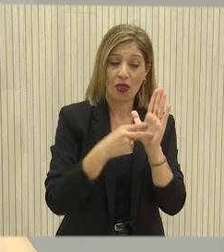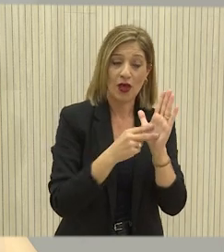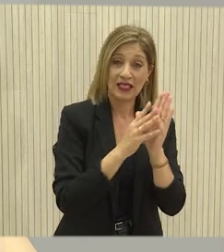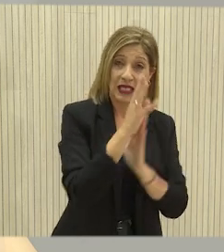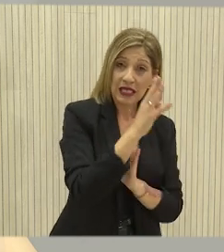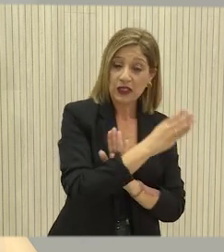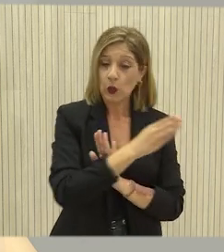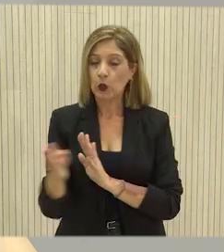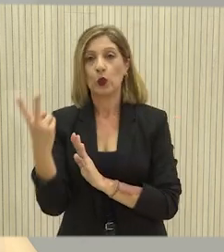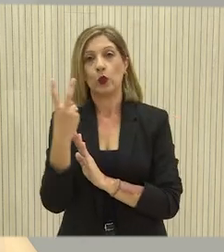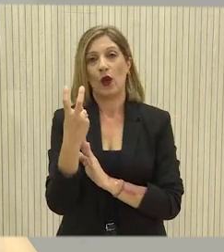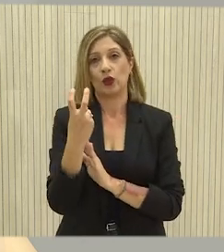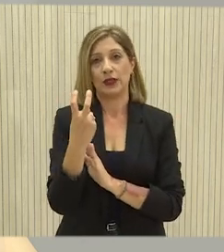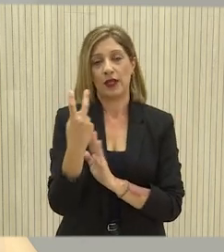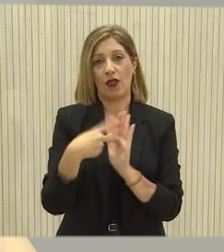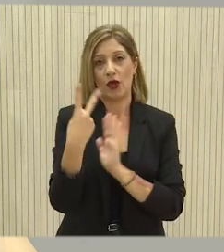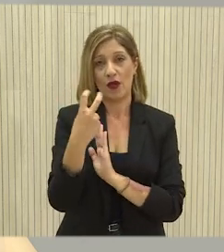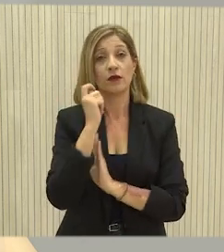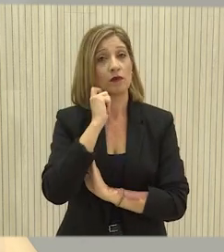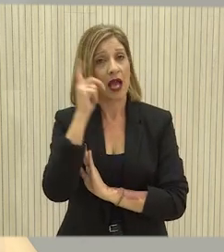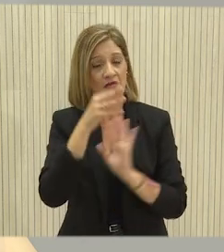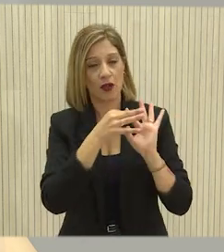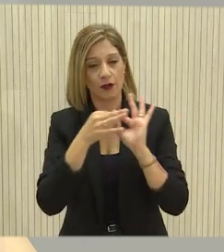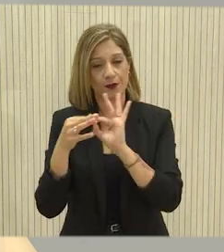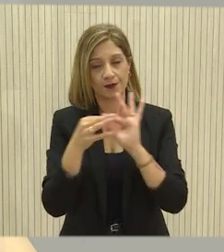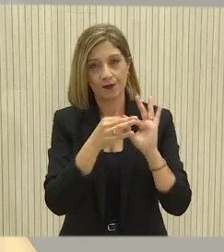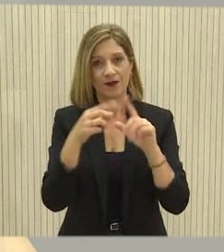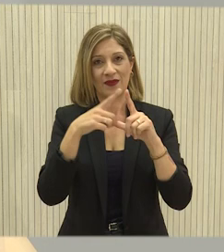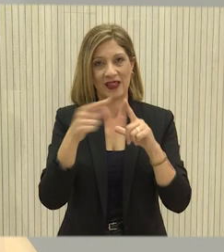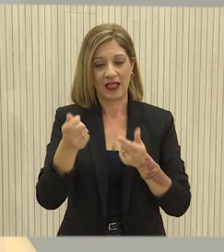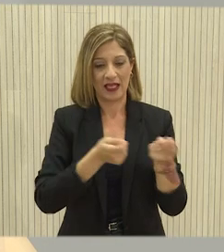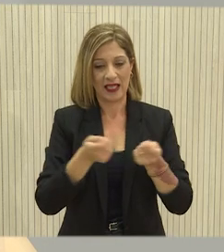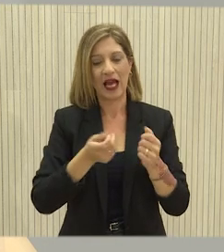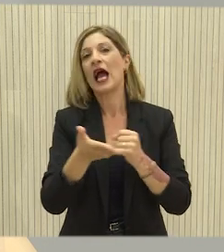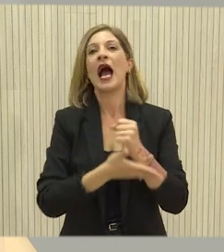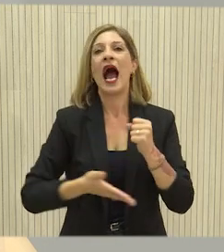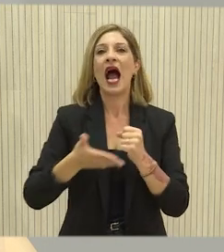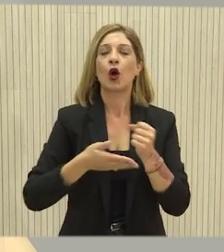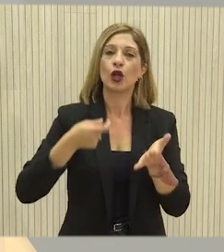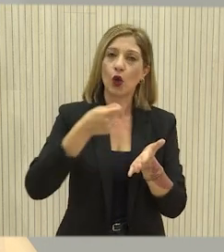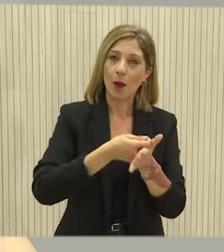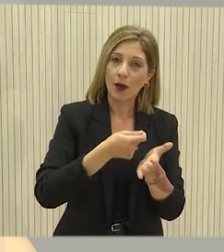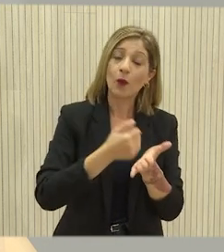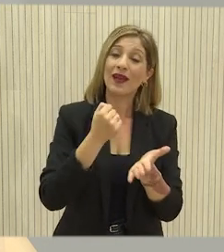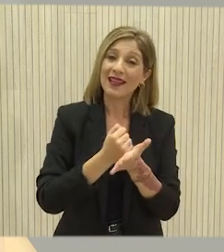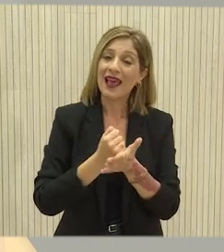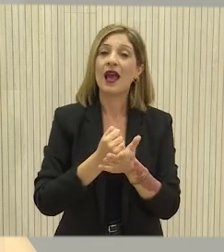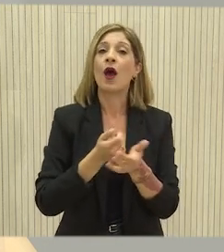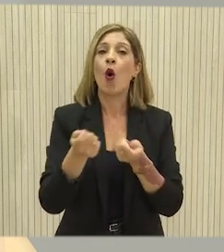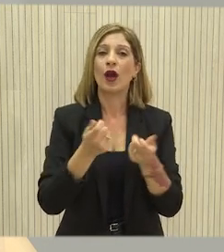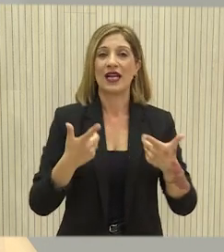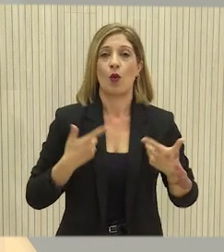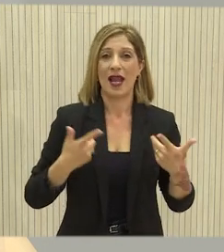2014-2020. Στην εκδήλωση, η οποία πραγματοποιείται σε συνεργασία με τον Κυπριακό Οργανισμό Αγροτικών Πληρωμών και τον Οργανισμό Νεολαίας